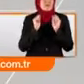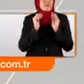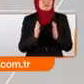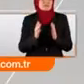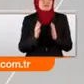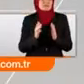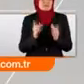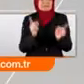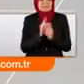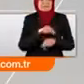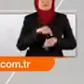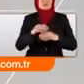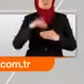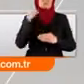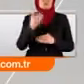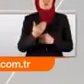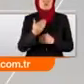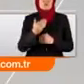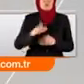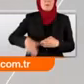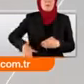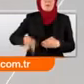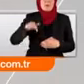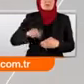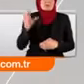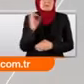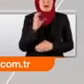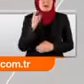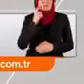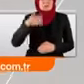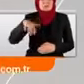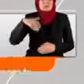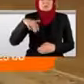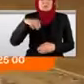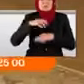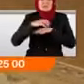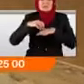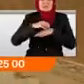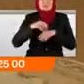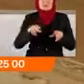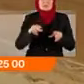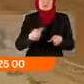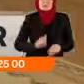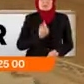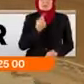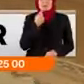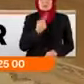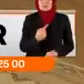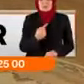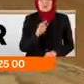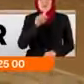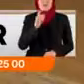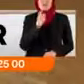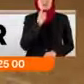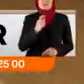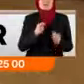bacağında bir çok yoğun bir şekilde ağrı uyuşma bir karıncalanma hissettim 19 yaşındaki Burak Yavuz iki